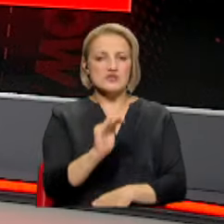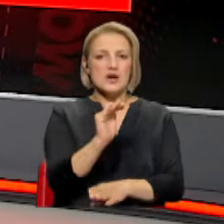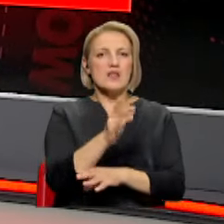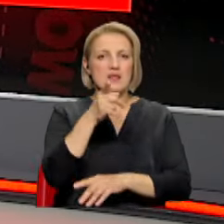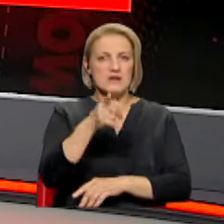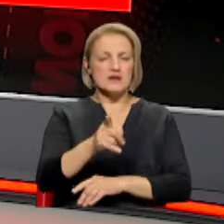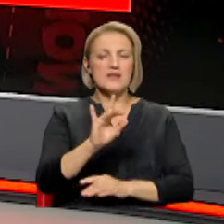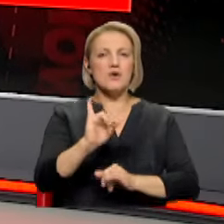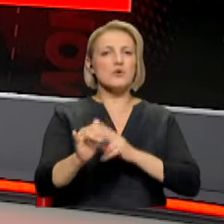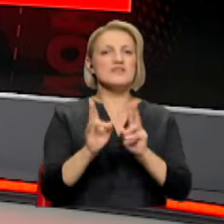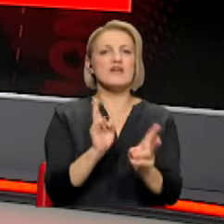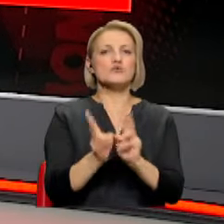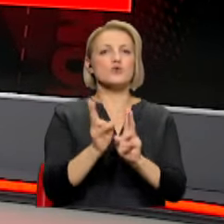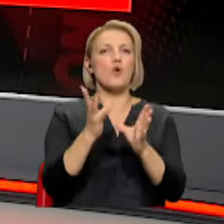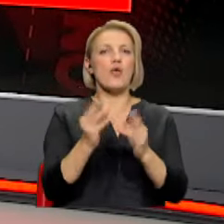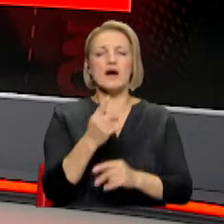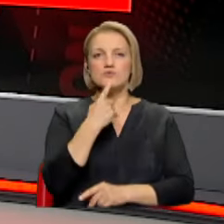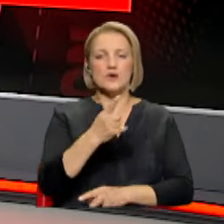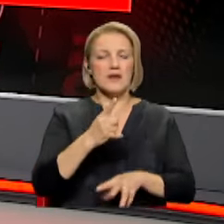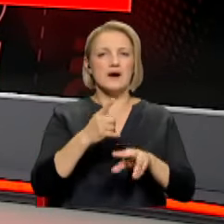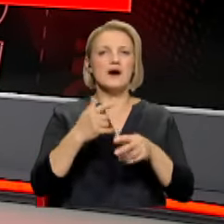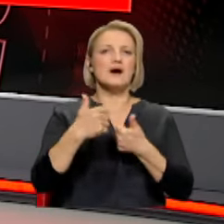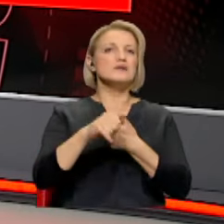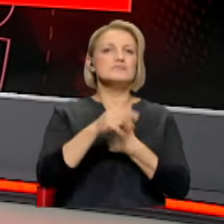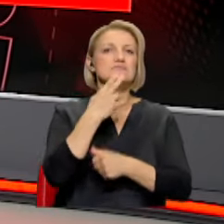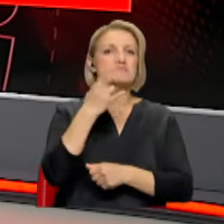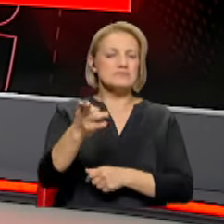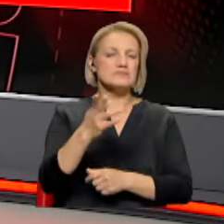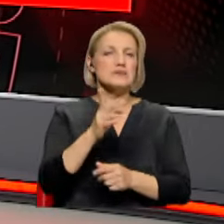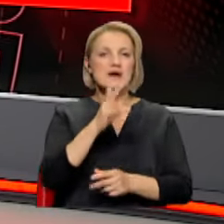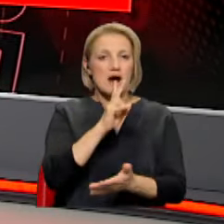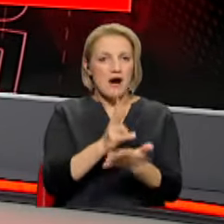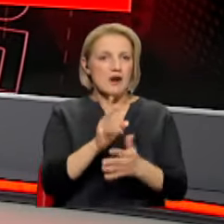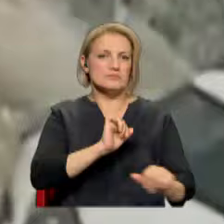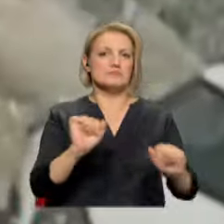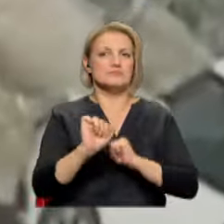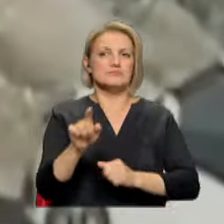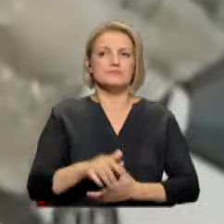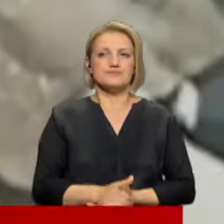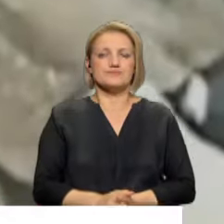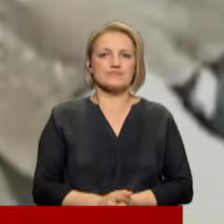kumpas tiyatrosu olarak tanımlayan Ayşe Ateş, kararlara sert tepki gösterdi.